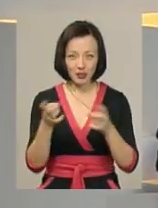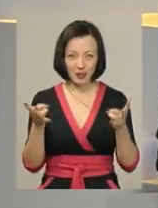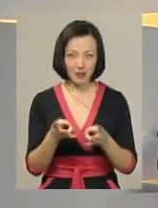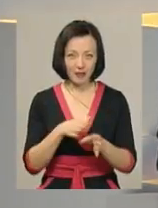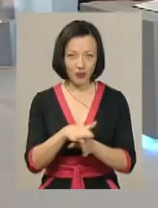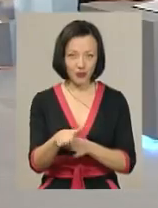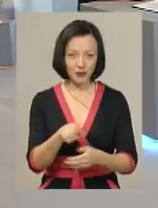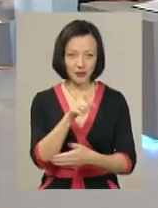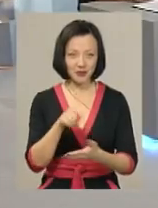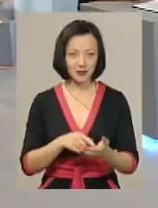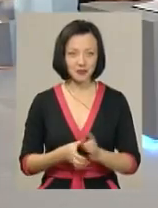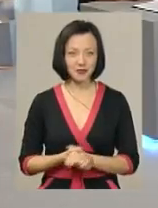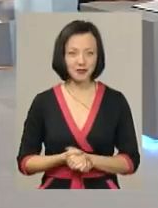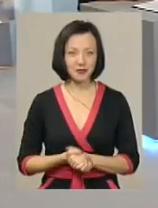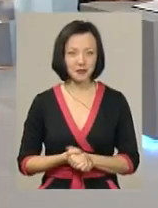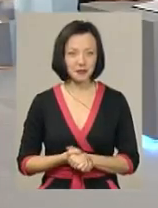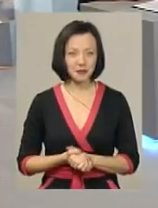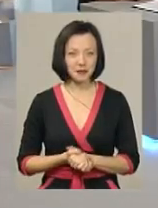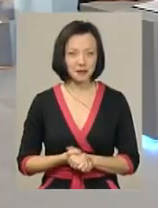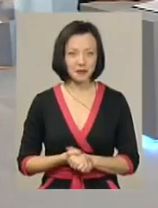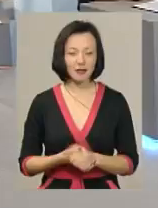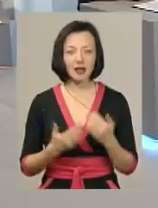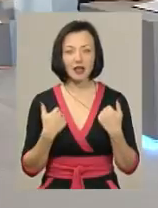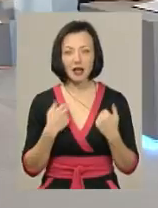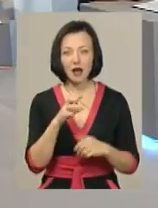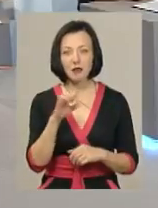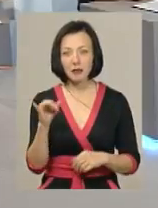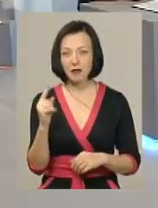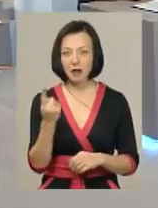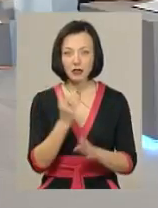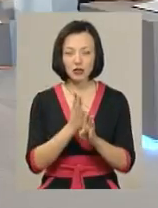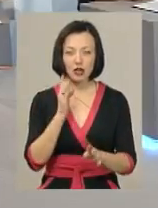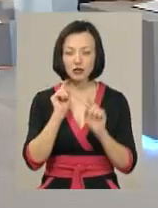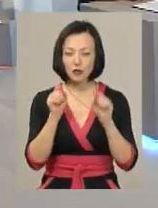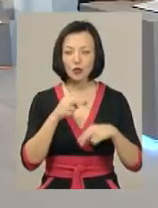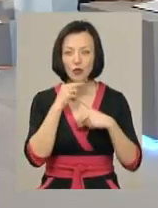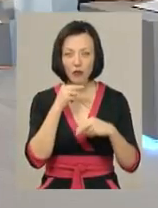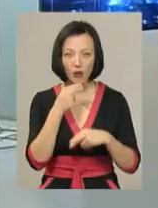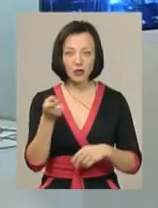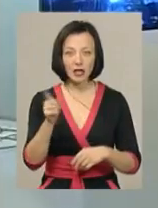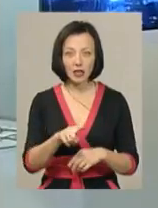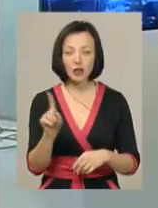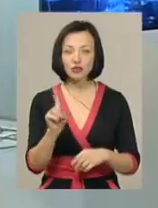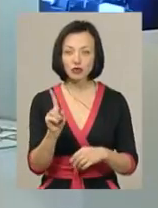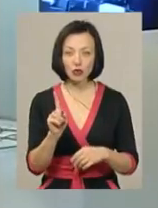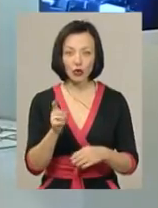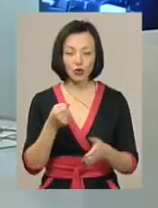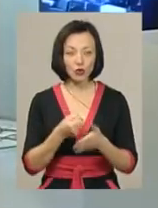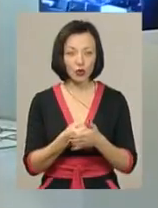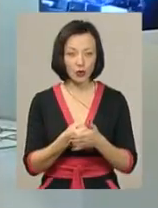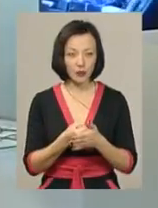дотримуватись можливо пані Антоніна ви прокоментуєте е ну я би в першу чергу звернула увагу на те що е до